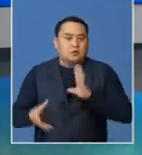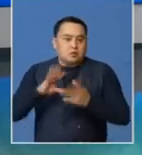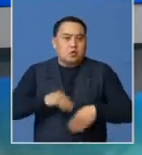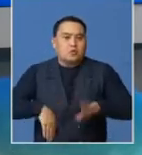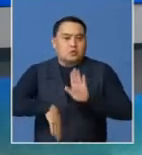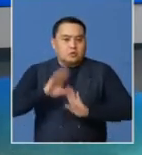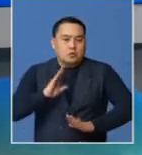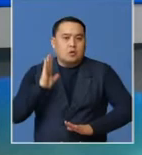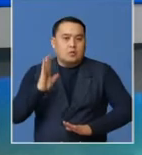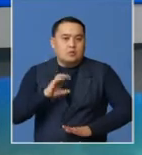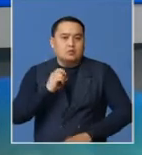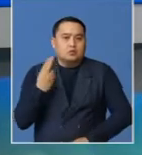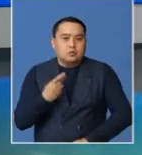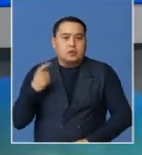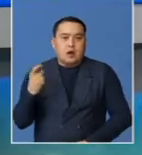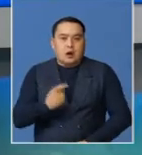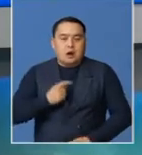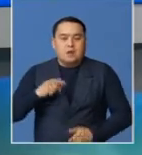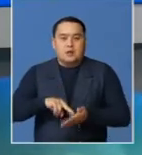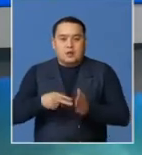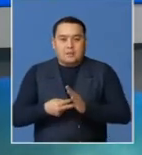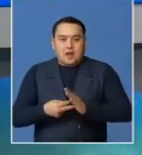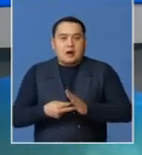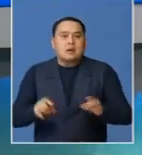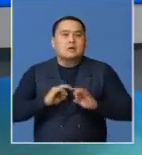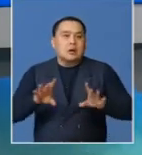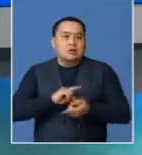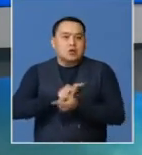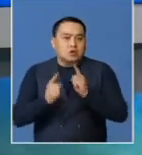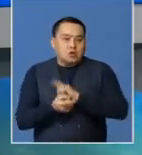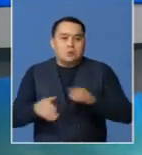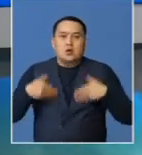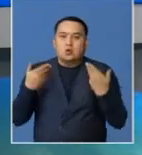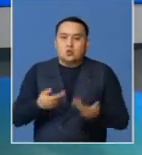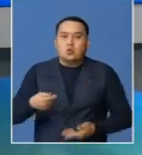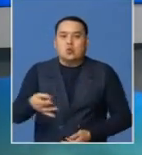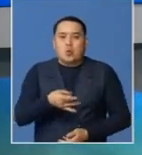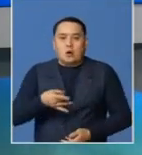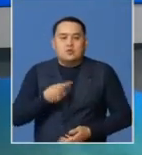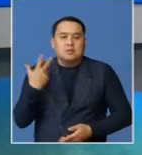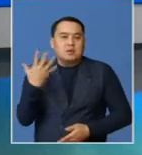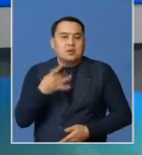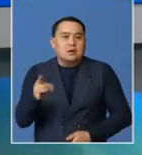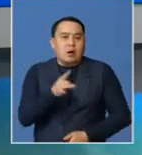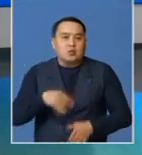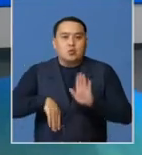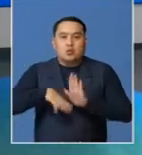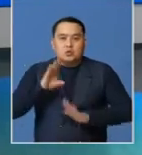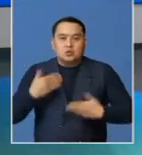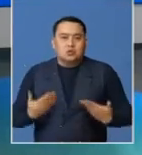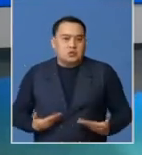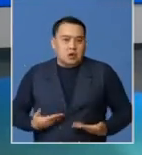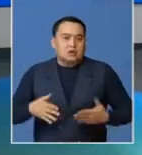менее плодотворным в социально-экономическом плане. Какие изменения предлагают руководители 5 районов для улучшения